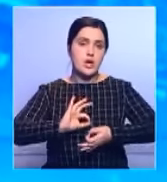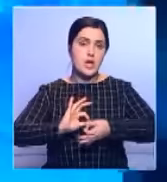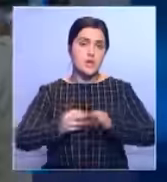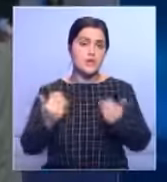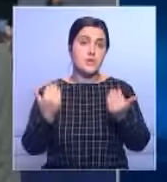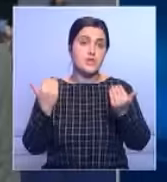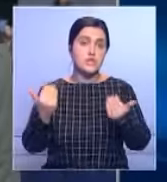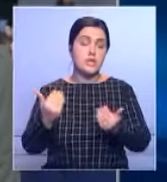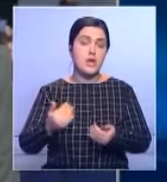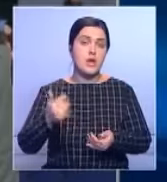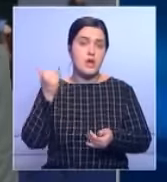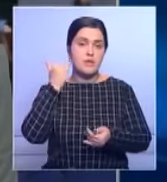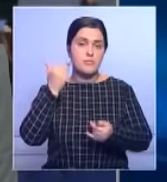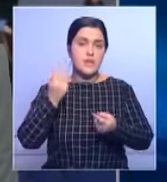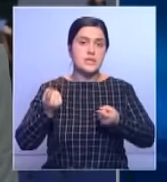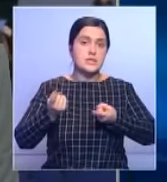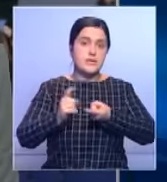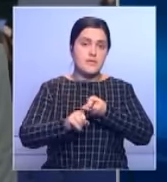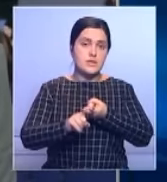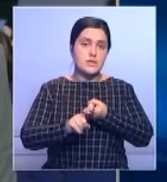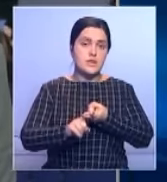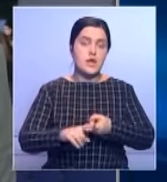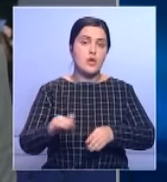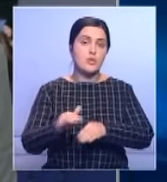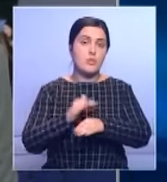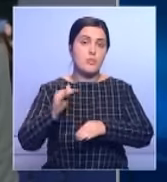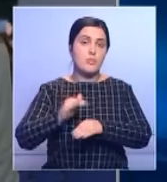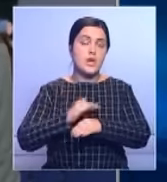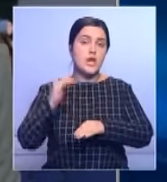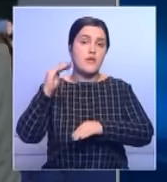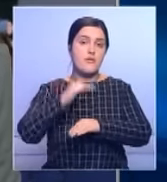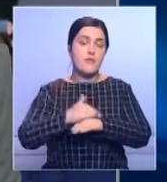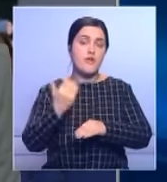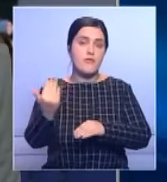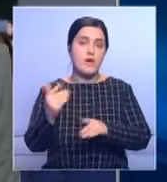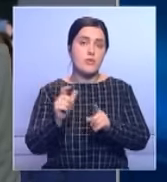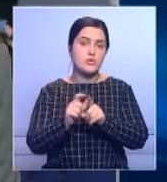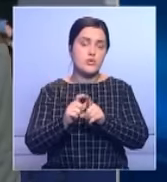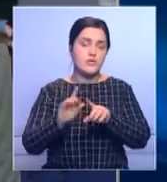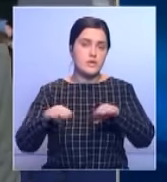процесса. Она сейчас с нами на связи. Данара, добрый вечер. Вам слово.